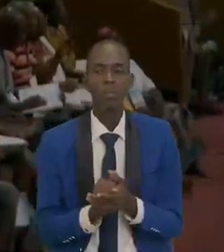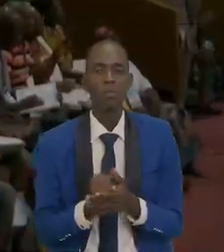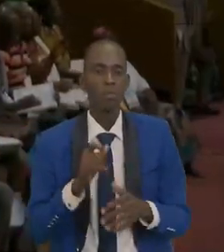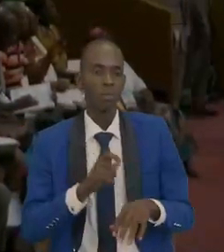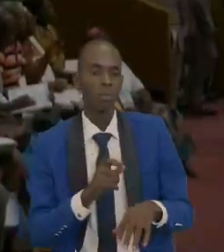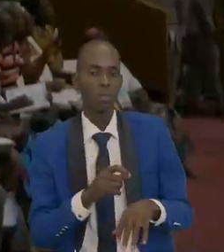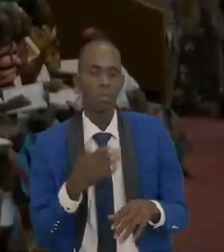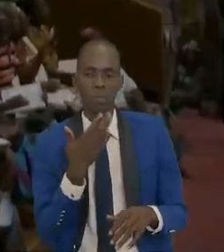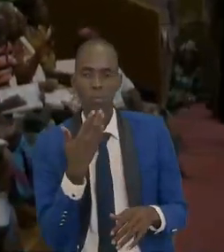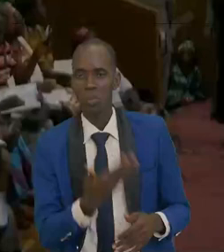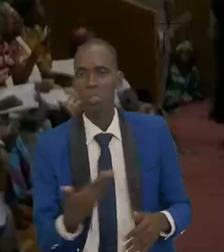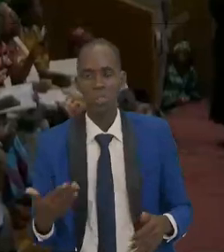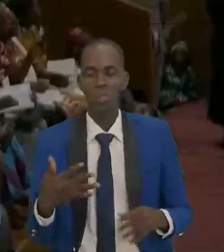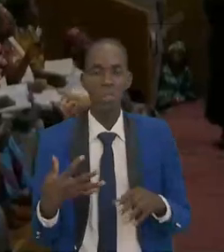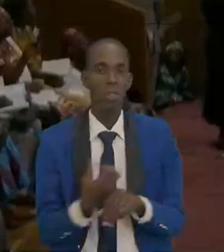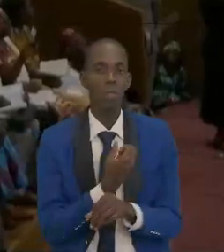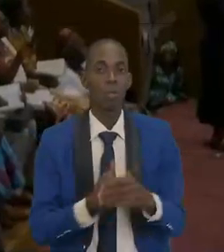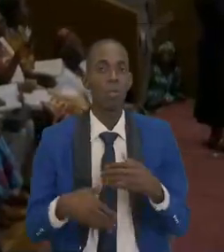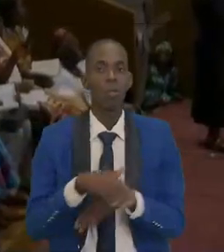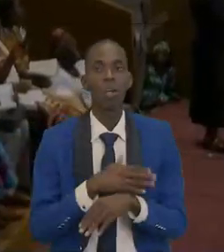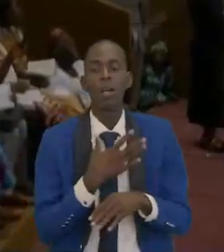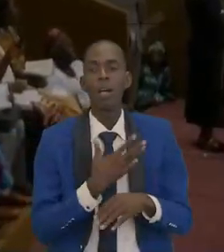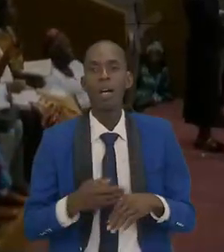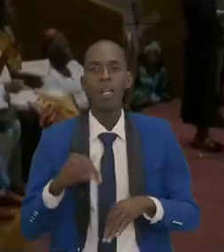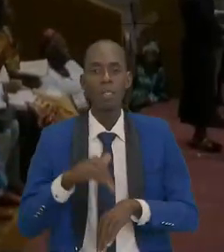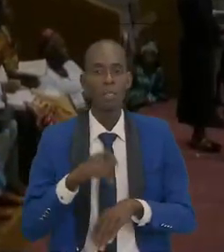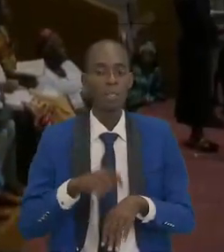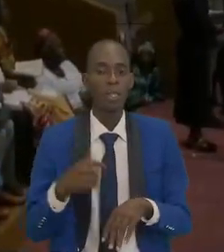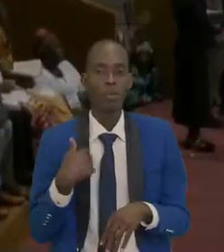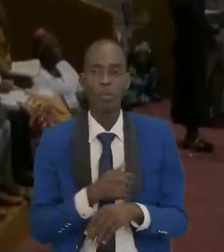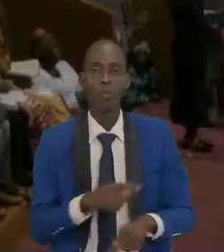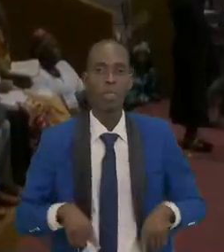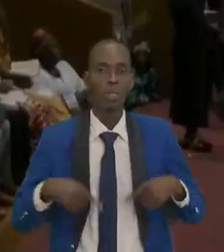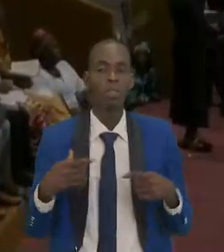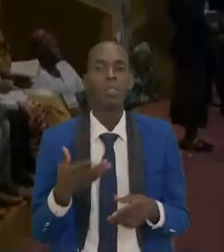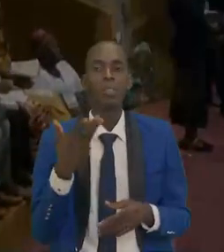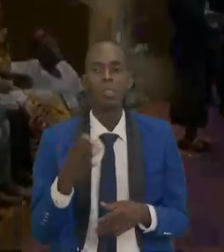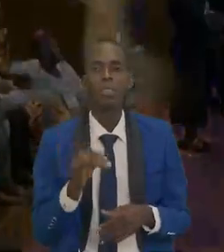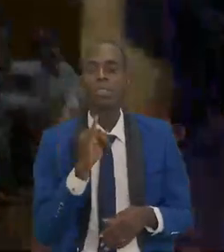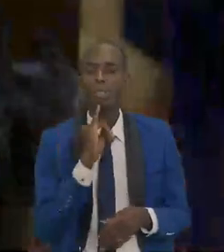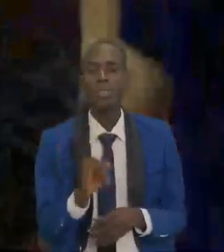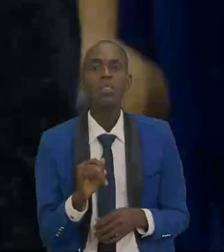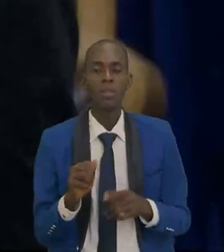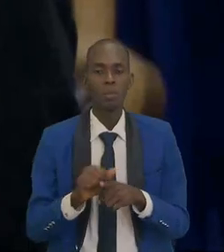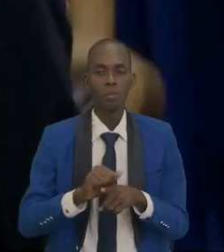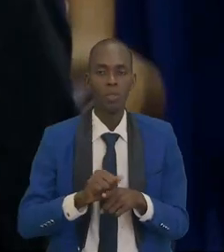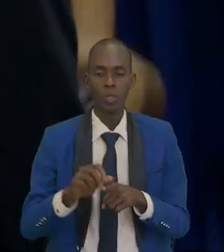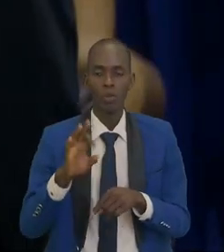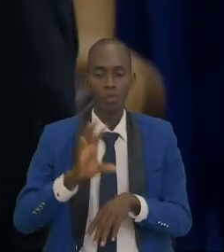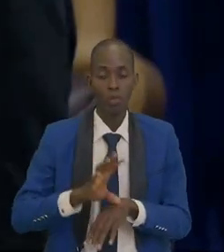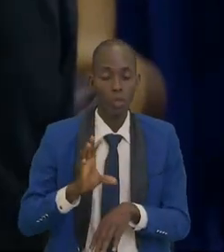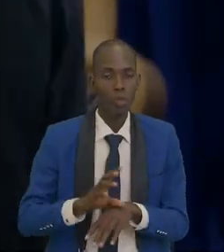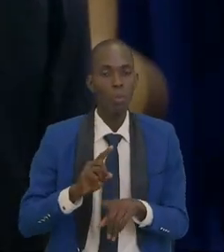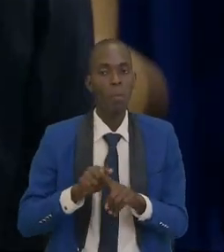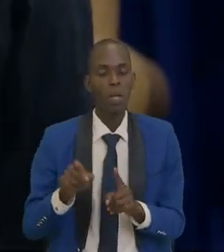l'âge sombre a pris le dessus. Et les temps dans lesquels nous vivons, il y a plus d'églises,